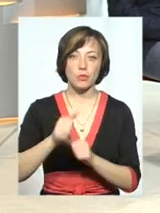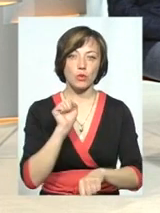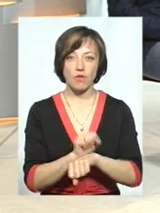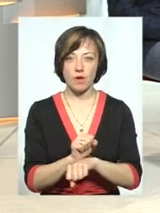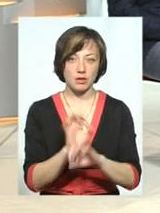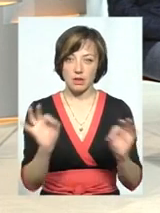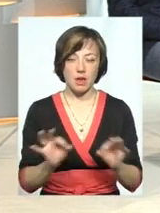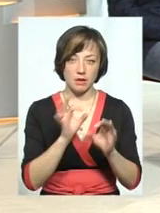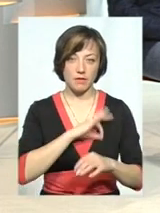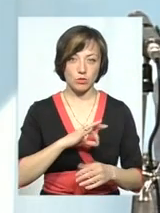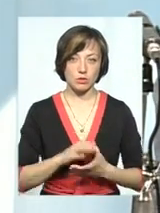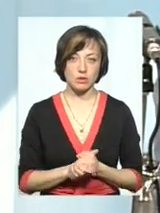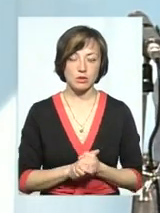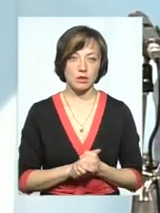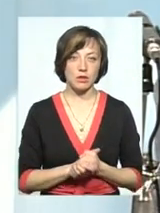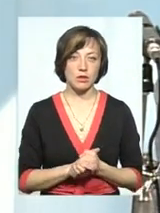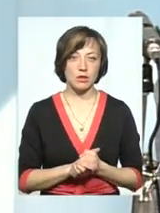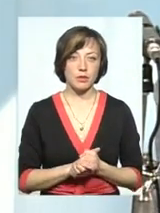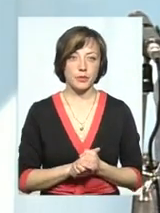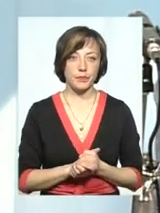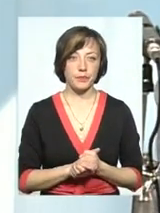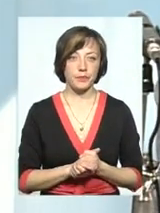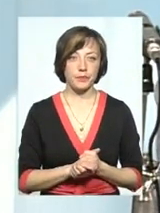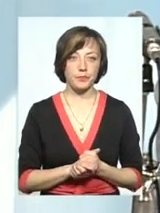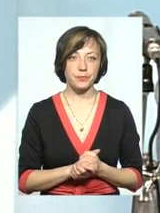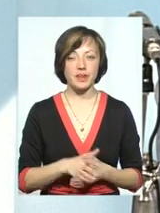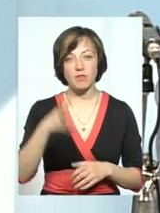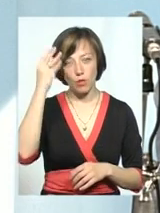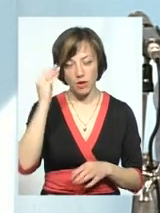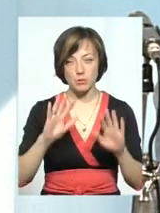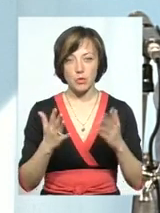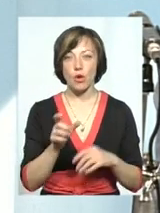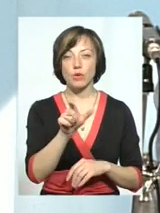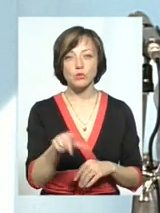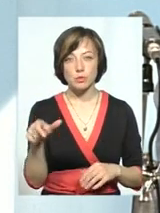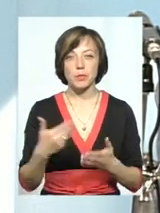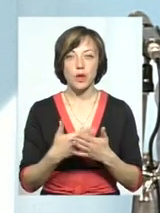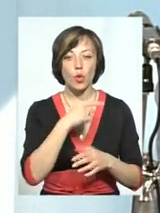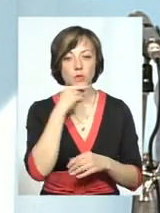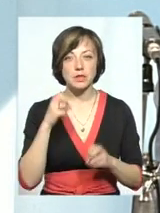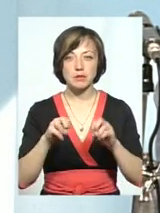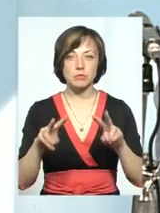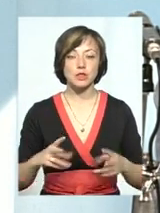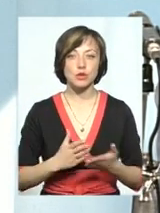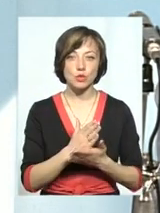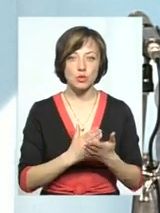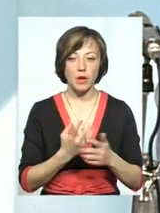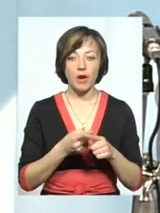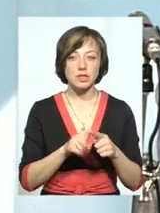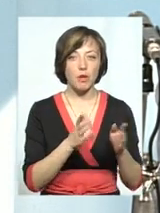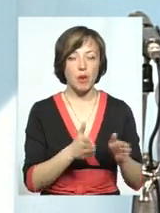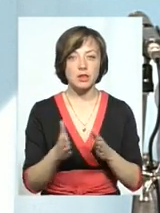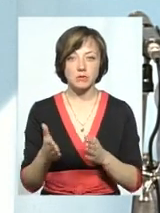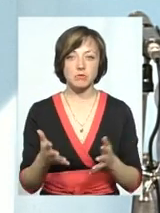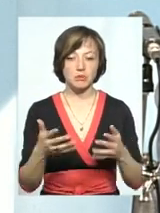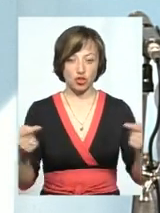не використаються? Ну, треба врахувати той момент, якщо ті особи, там, в даному випадку, там, російські спецслужби, не організований цей механізм,